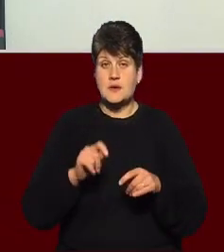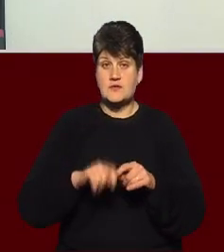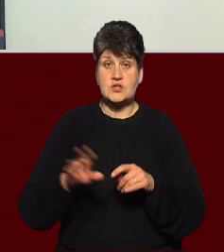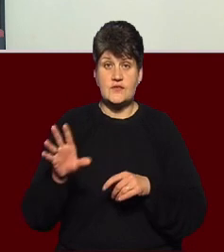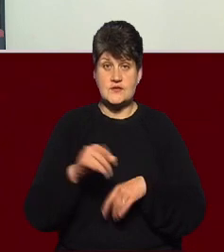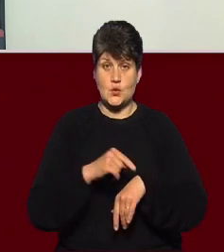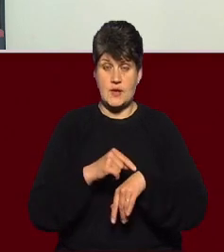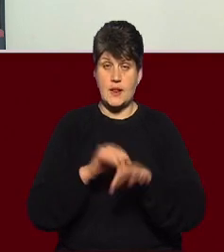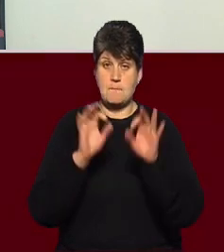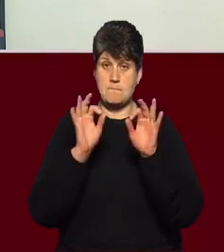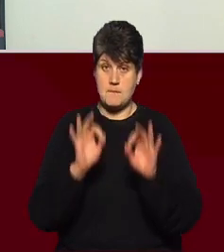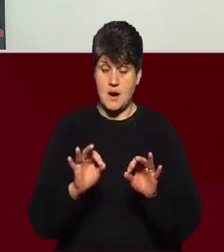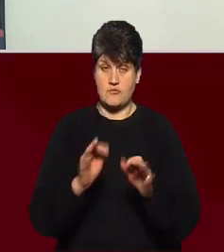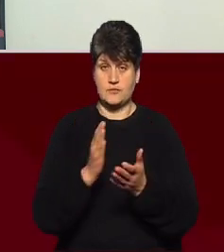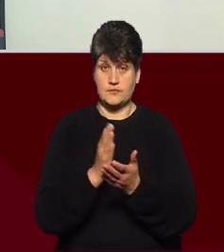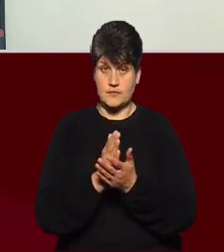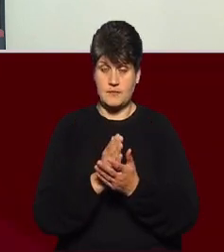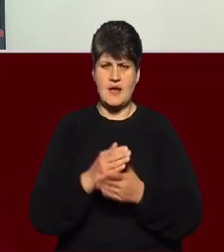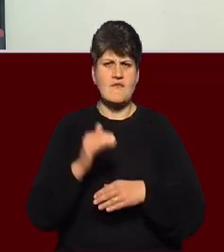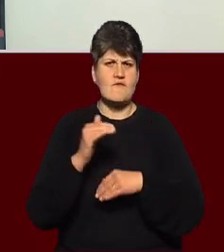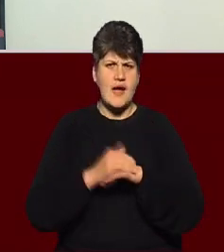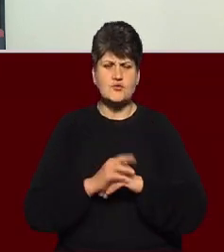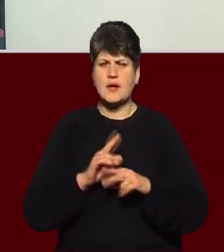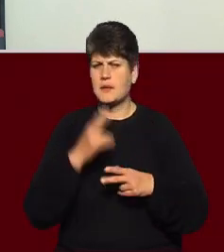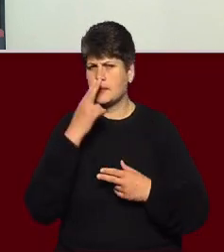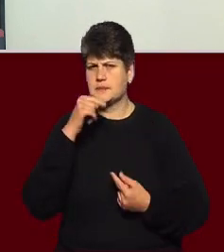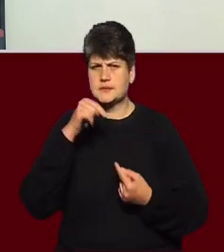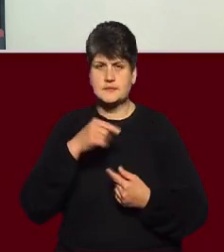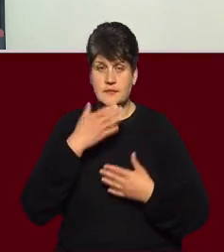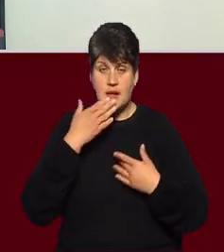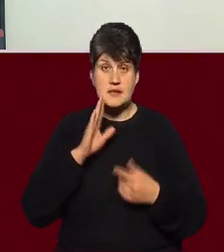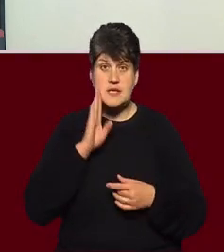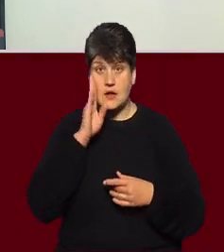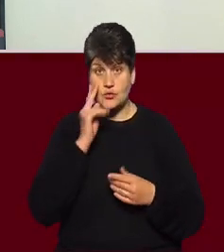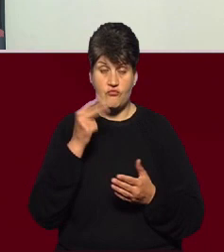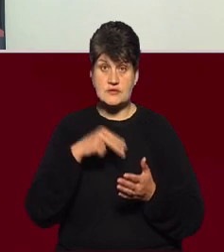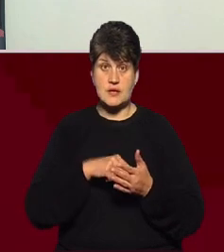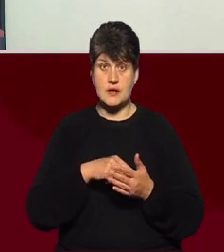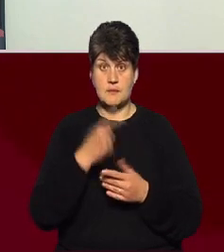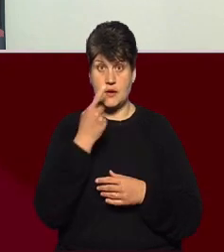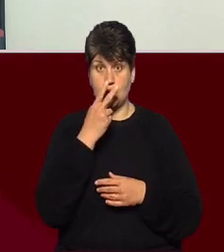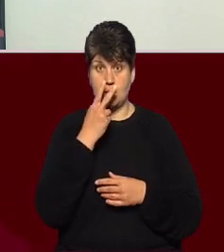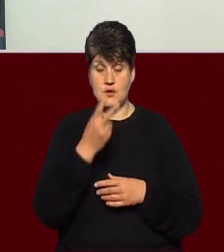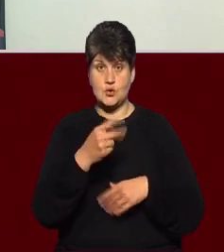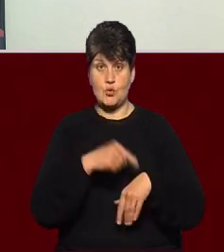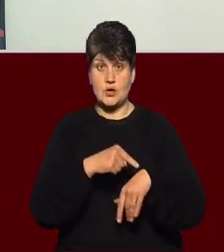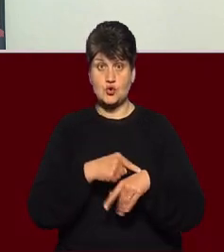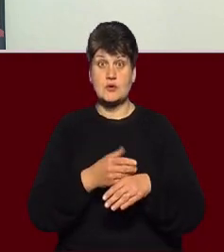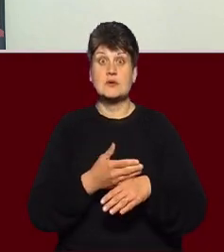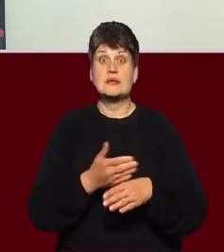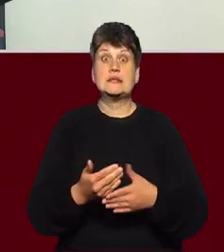що як би ми з вечора не налаштовувалися, але коли ми зранку стаємо і ми годину бачимо, що запізнюємося, то звичайно, що це